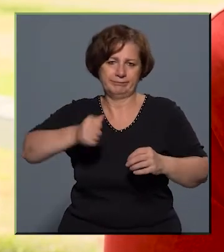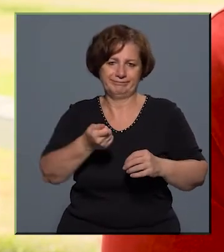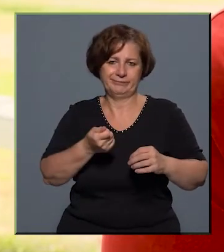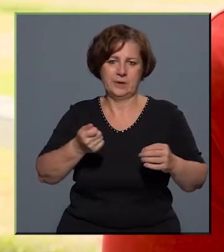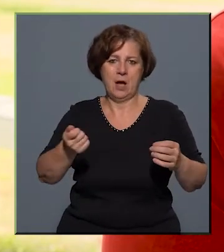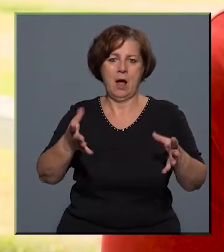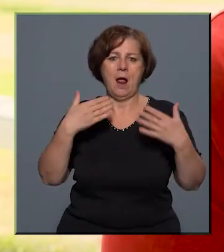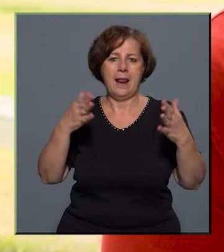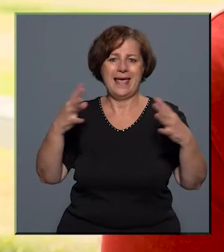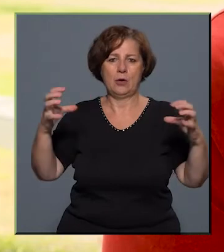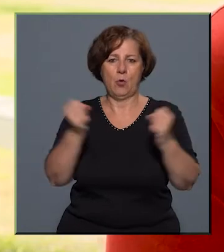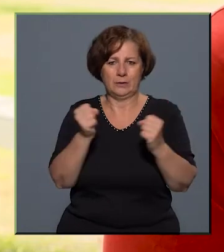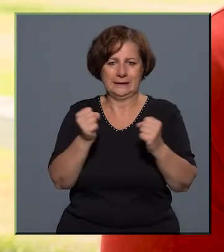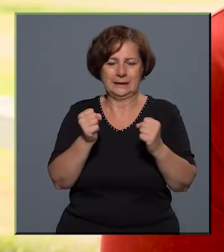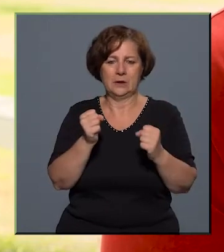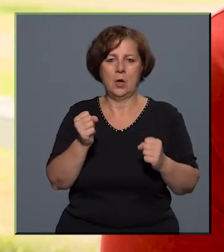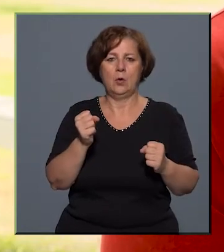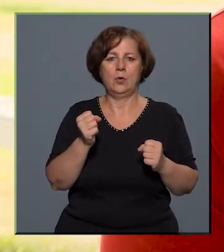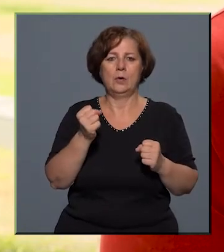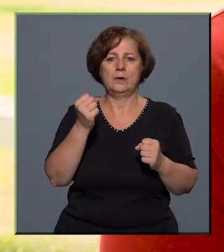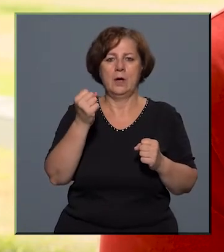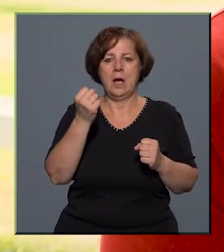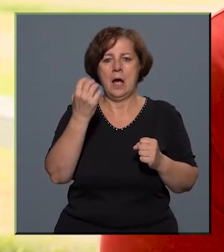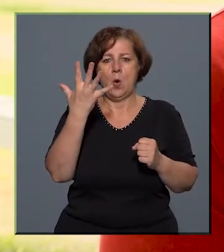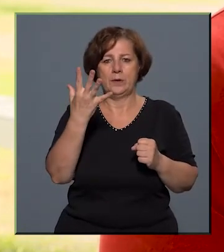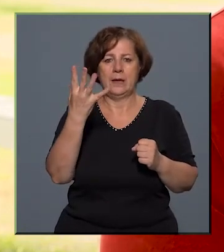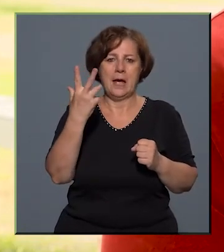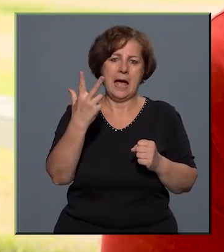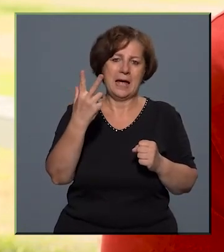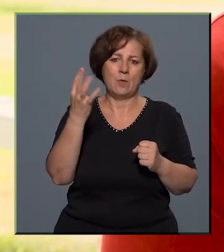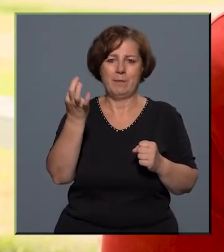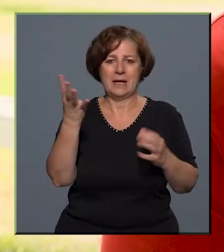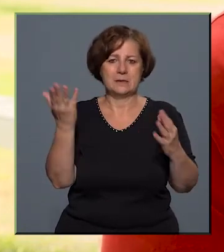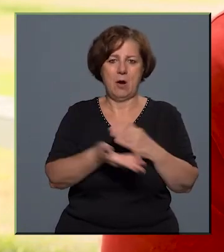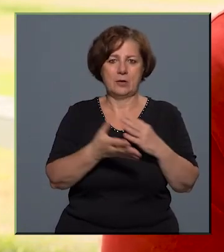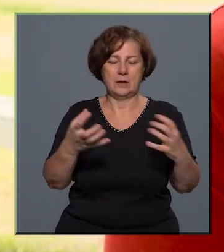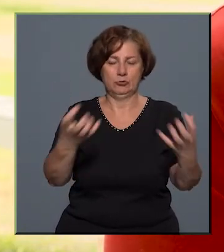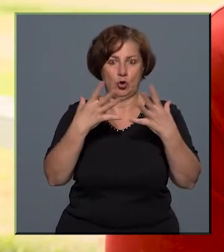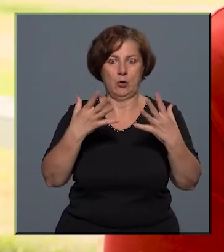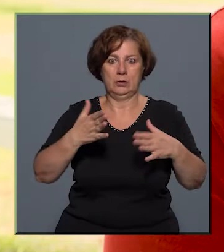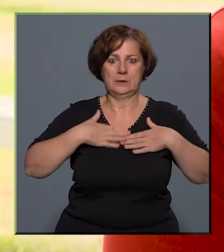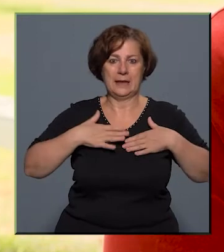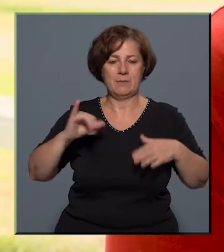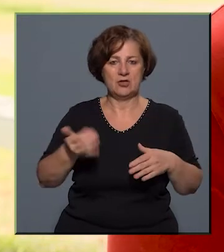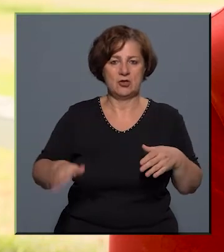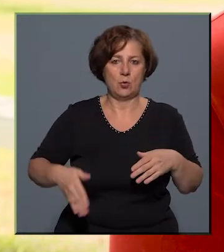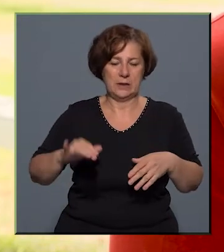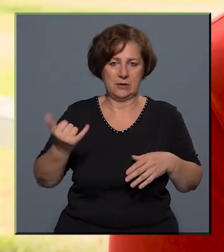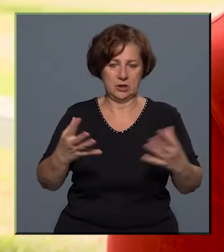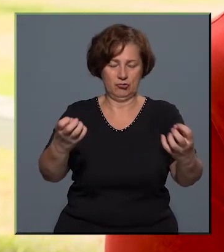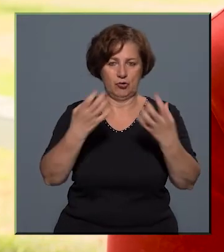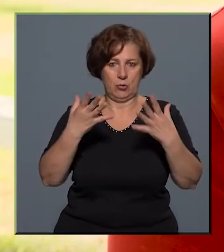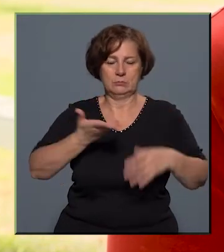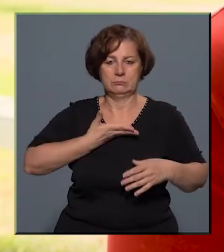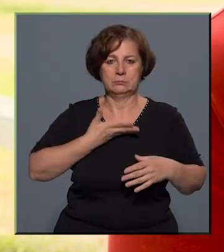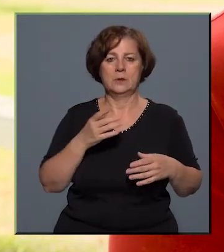a légkondit, hogy na, akkor most 5 perc vagy 3 perc múlva, mert abban meg sokkos állapotban hozom a testet, nem csak az enyémet, hanem a